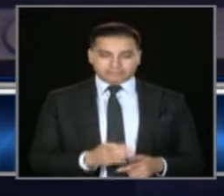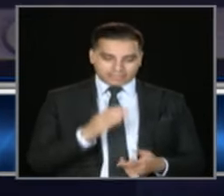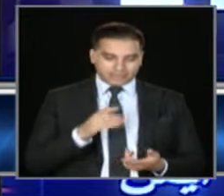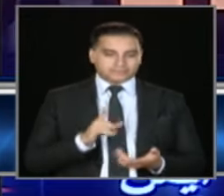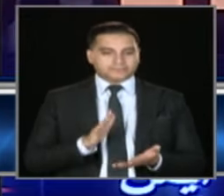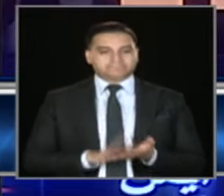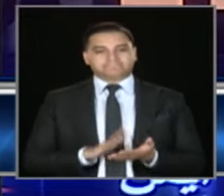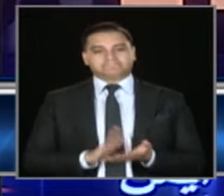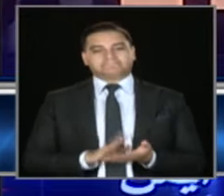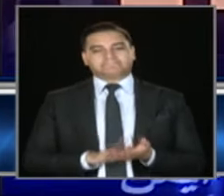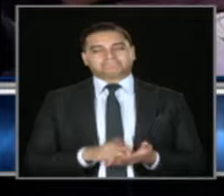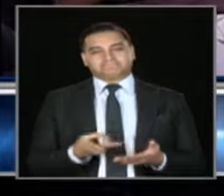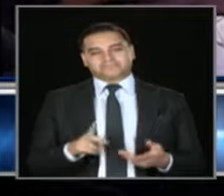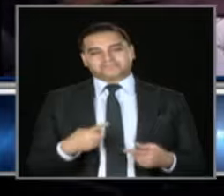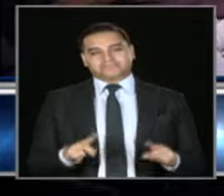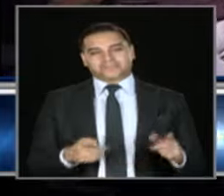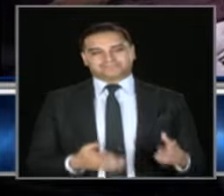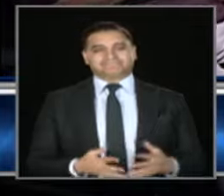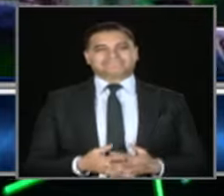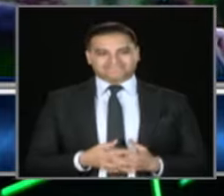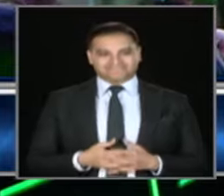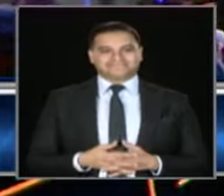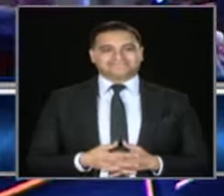إجابة صحيحة. عايش.